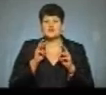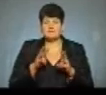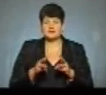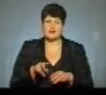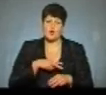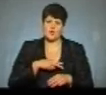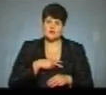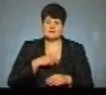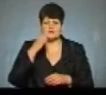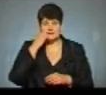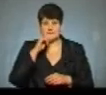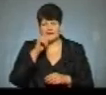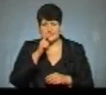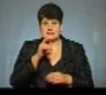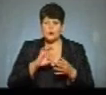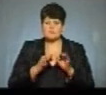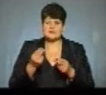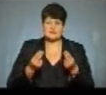нагороджували в стародавній Греції за Олімпійські ігри?